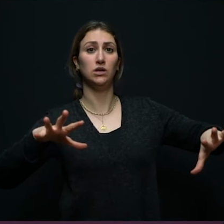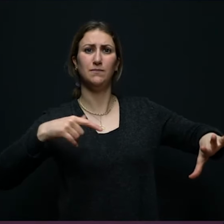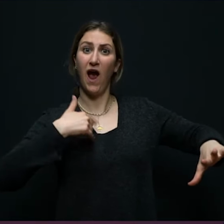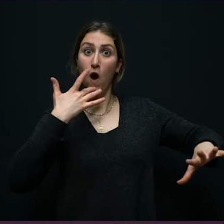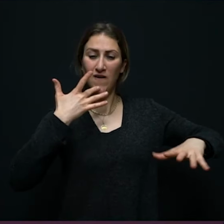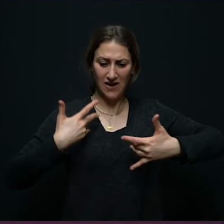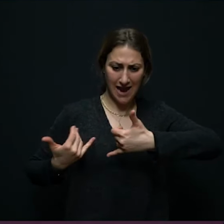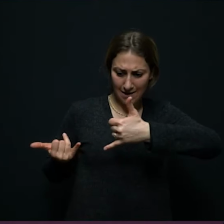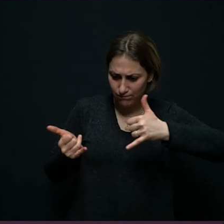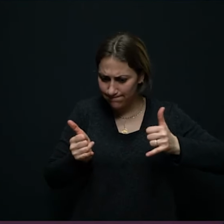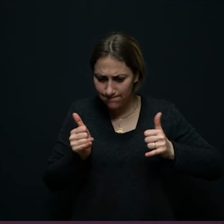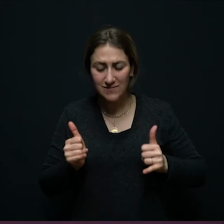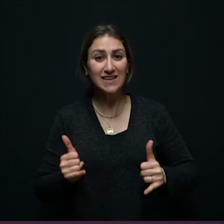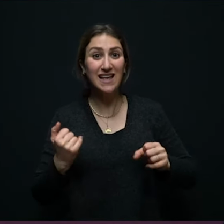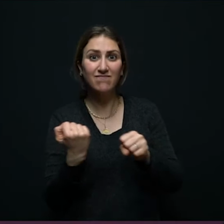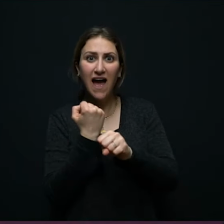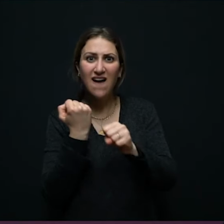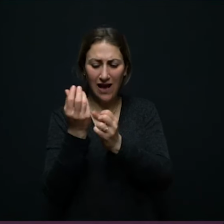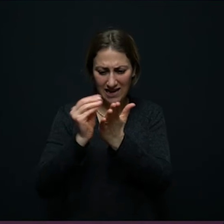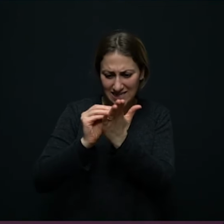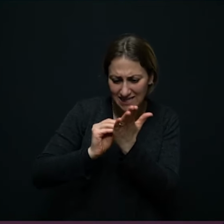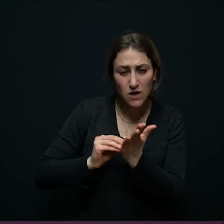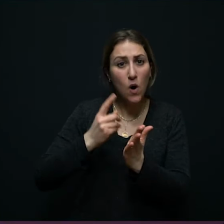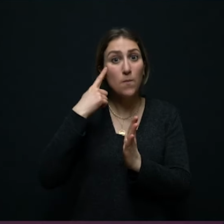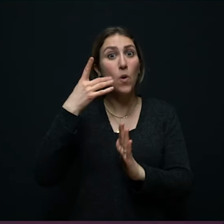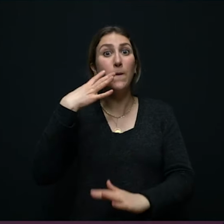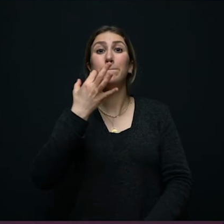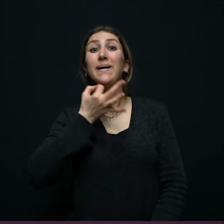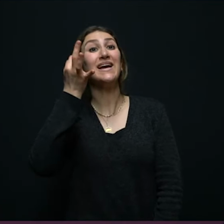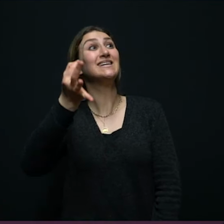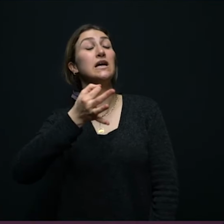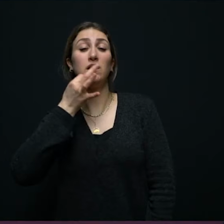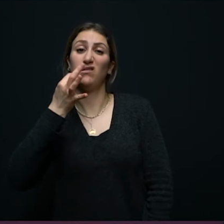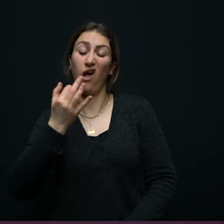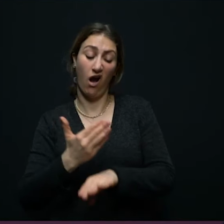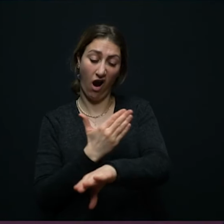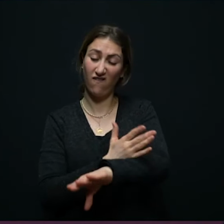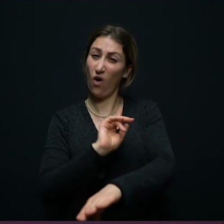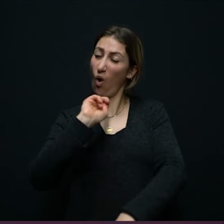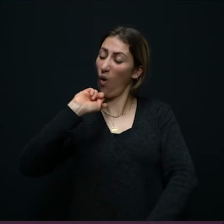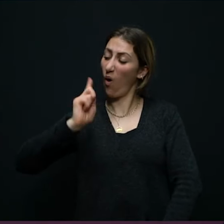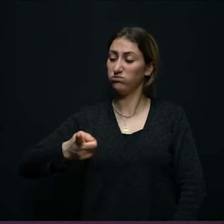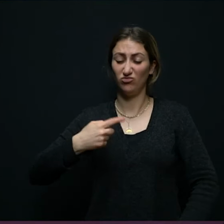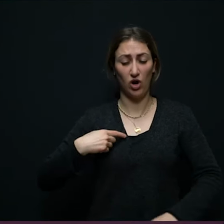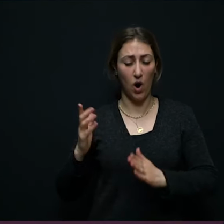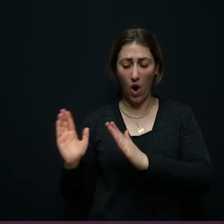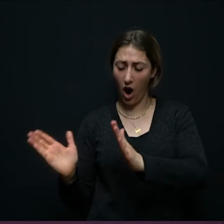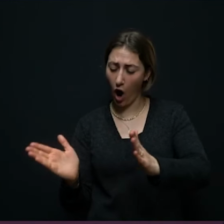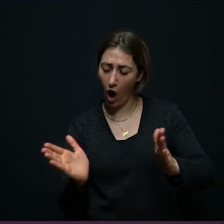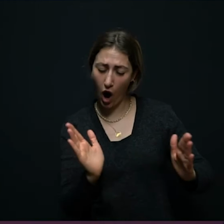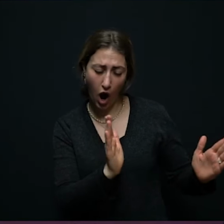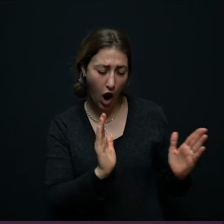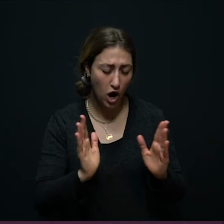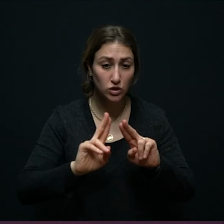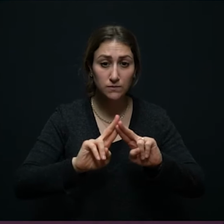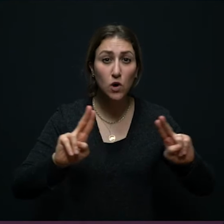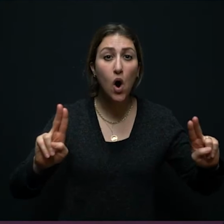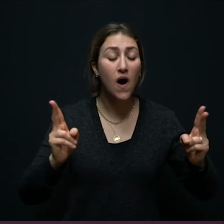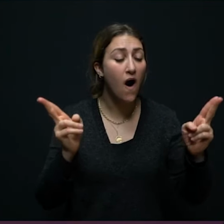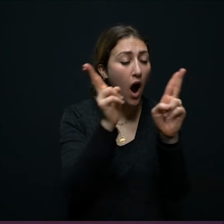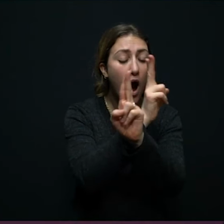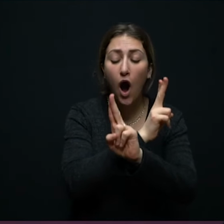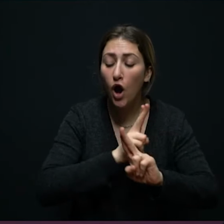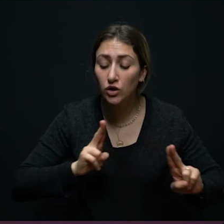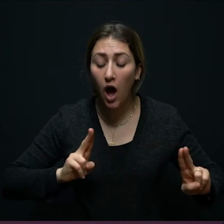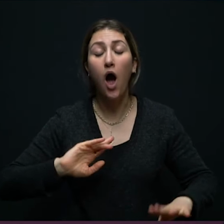je ne peux pas me concentrer je ne peux pas travailler si mon bureau n'est pas rangé quelque part il ya quelque chose